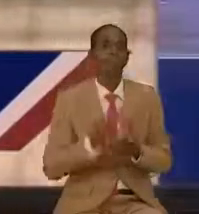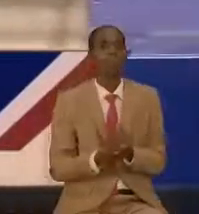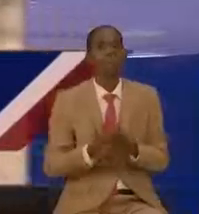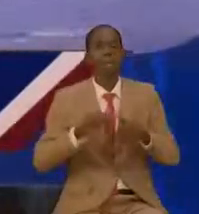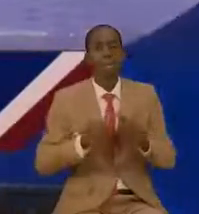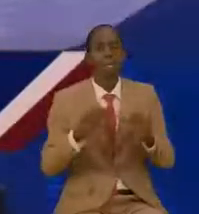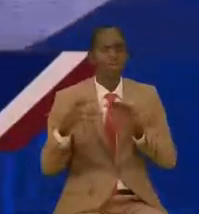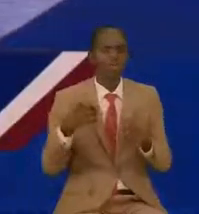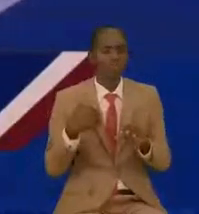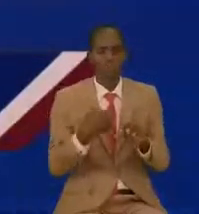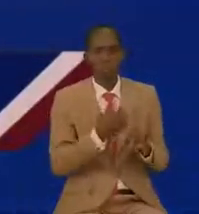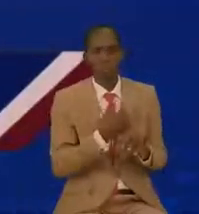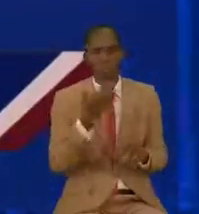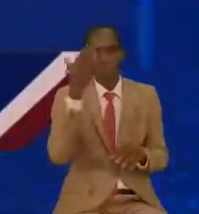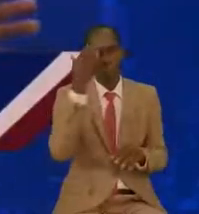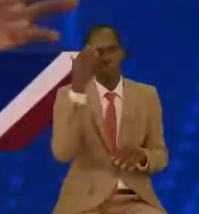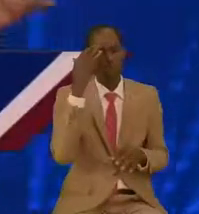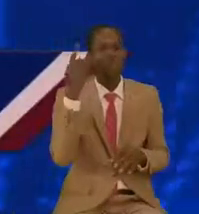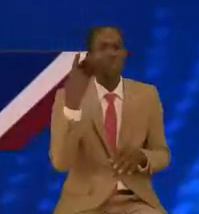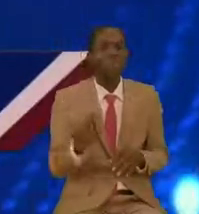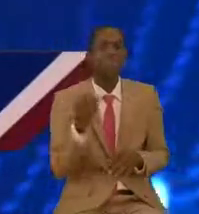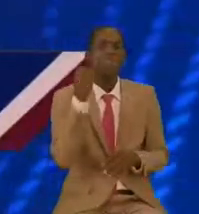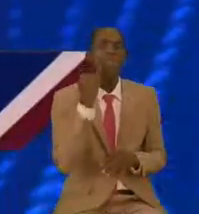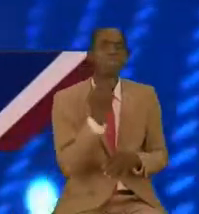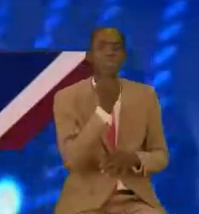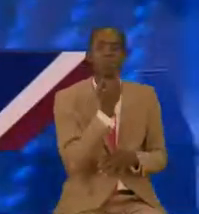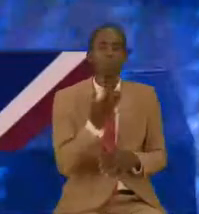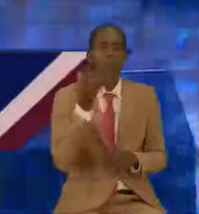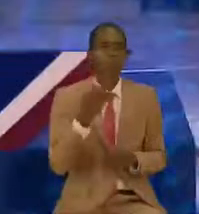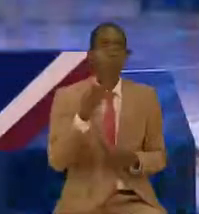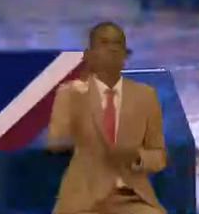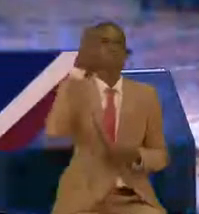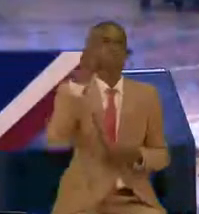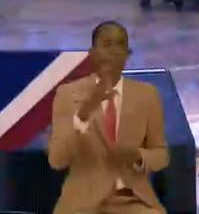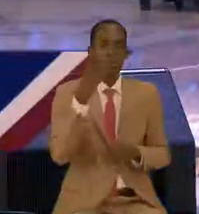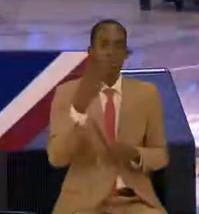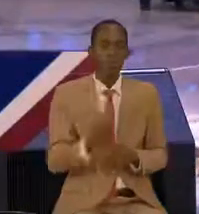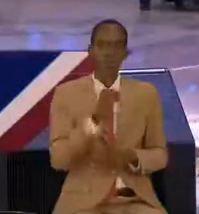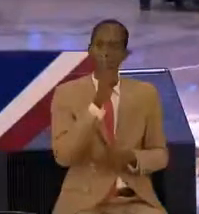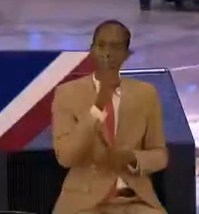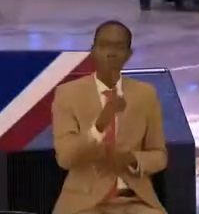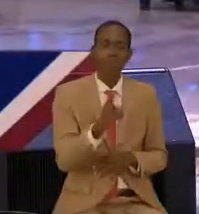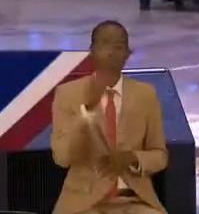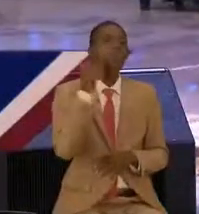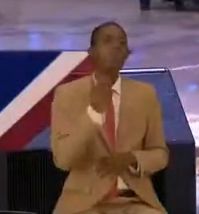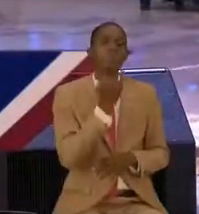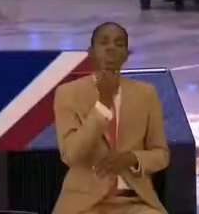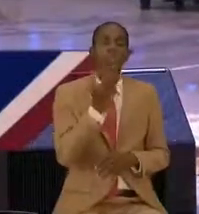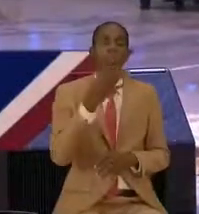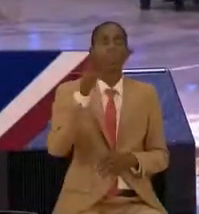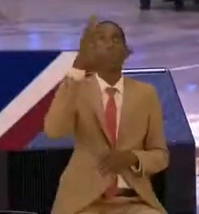Comment identifions-nous l'Israël de Dieu? le véritable Israël de